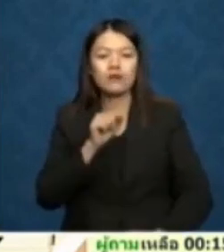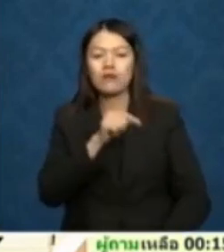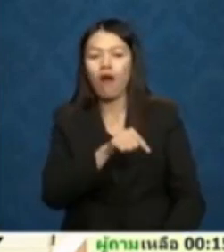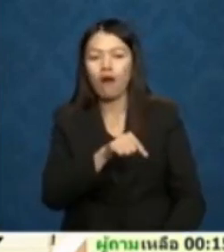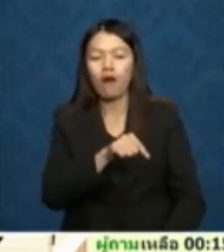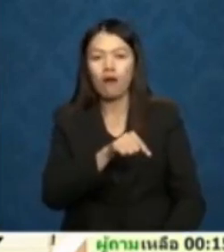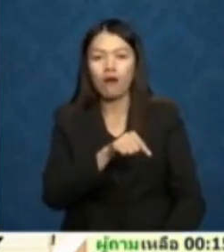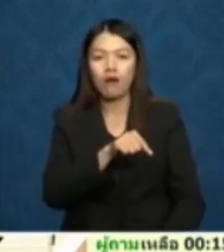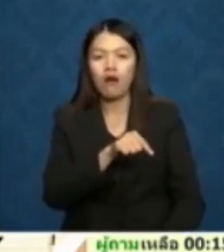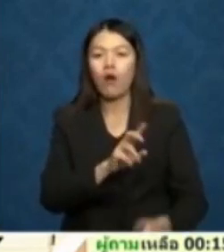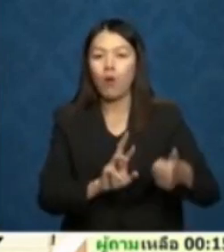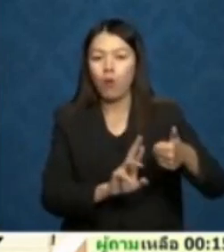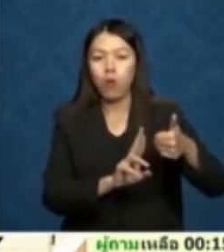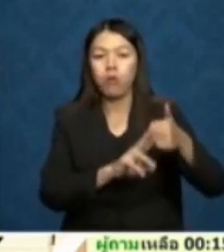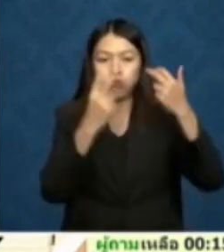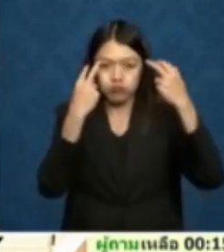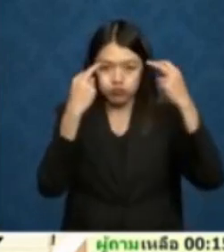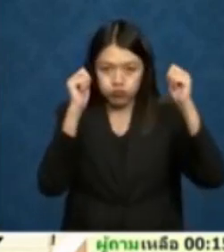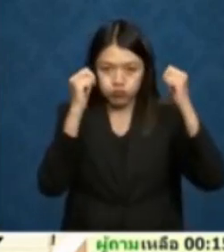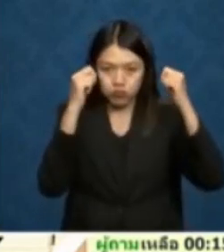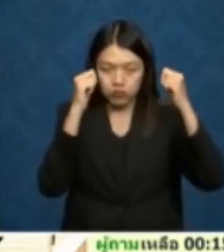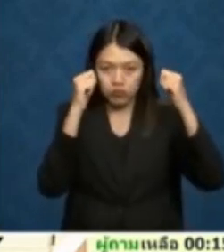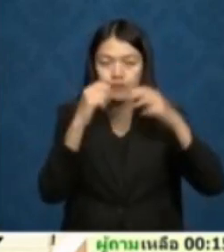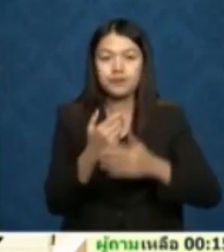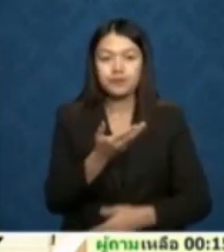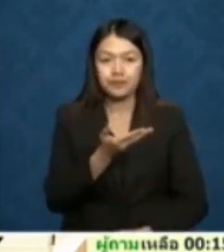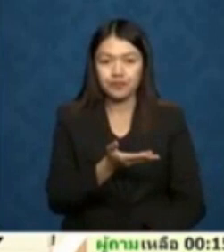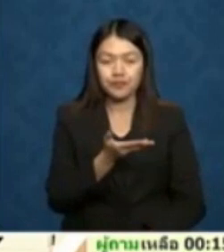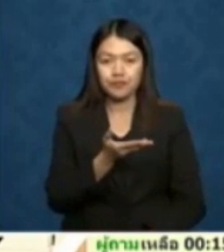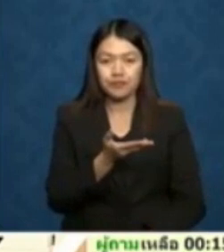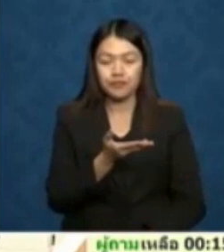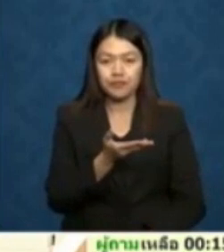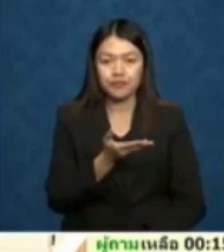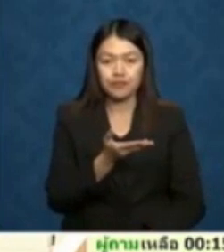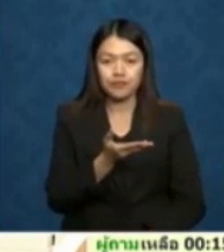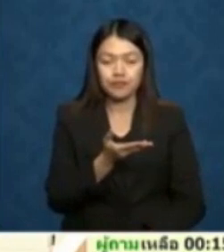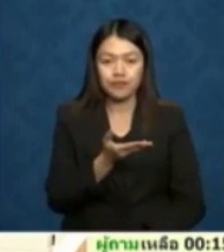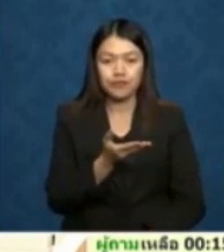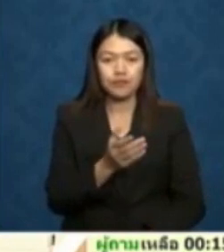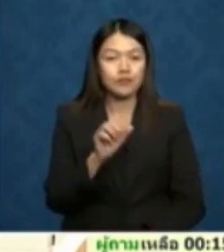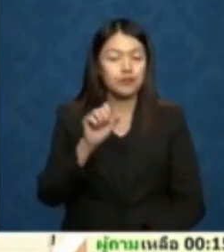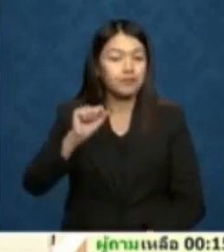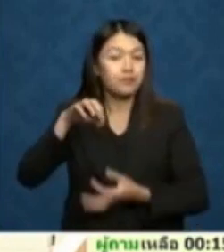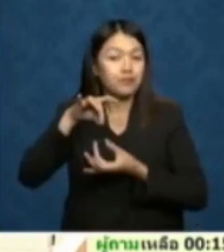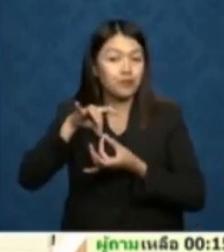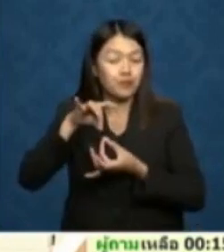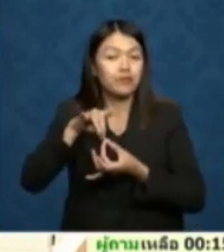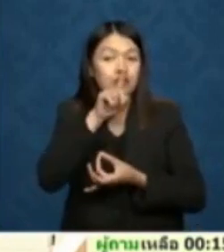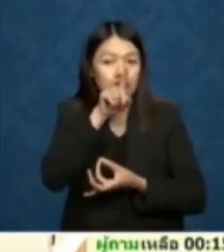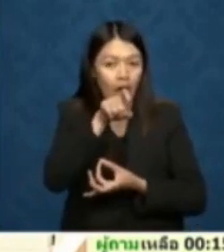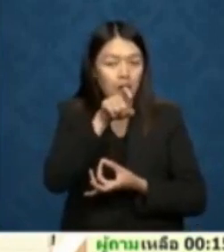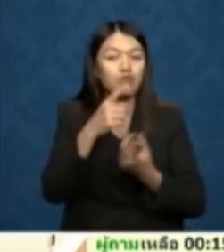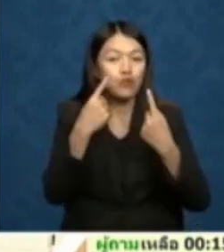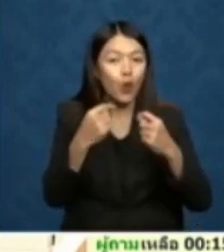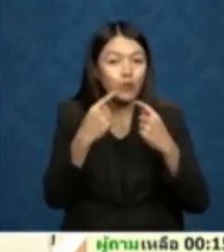มายให้ท่านรองนายกรัฐมนตรีท่านสมศักดิ์เทพสุทินเป็นผู้มาตอบกระทู้ถามแทนตาม